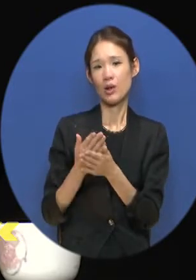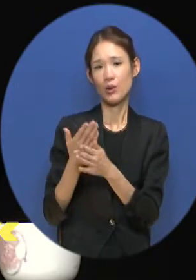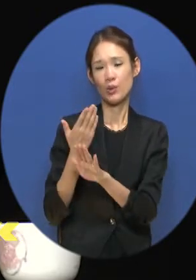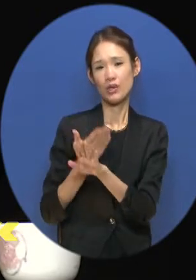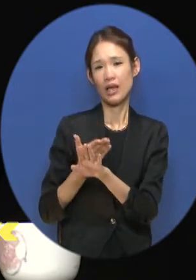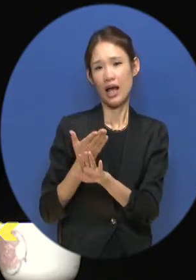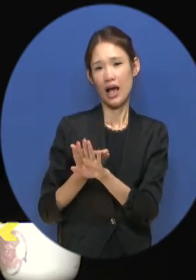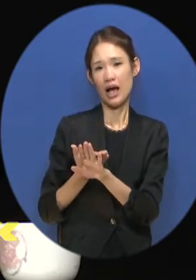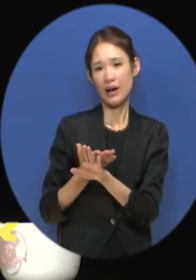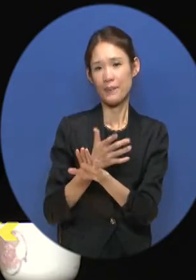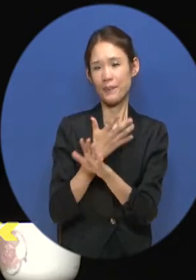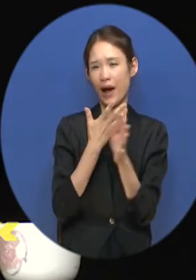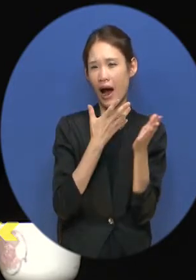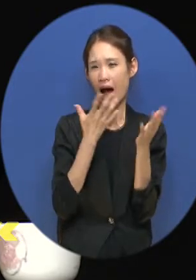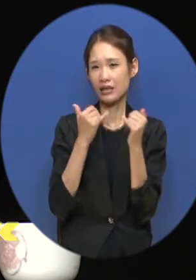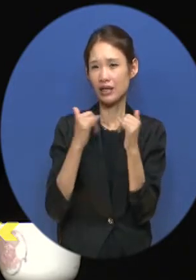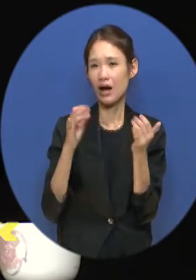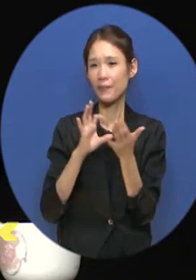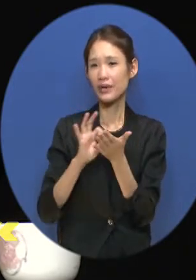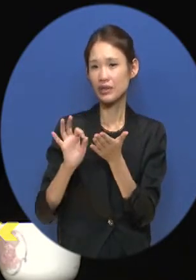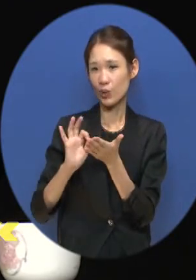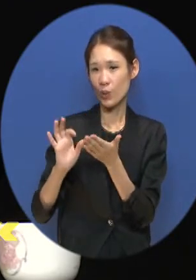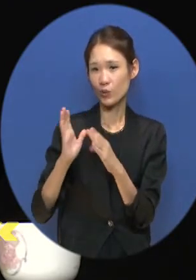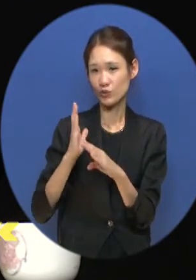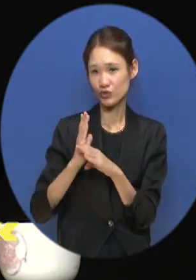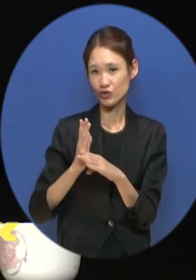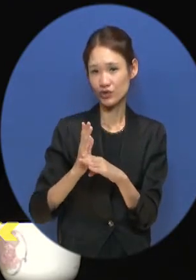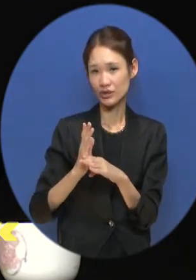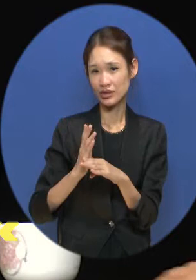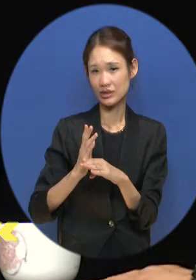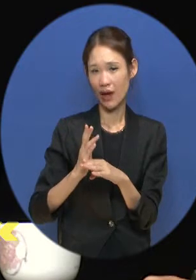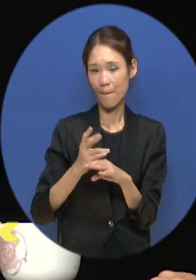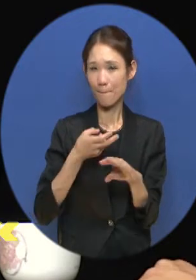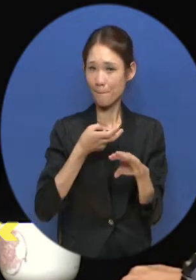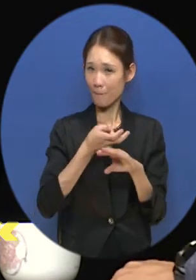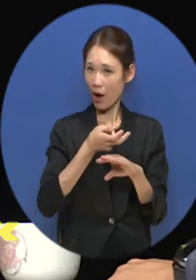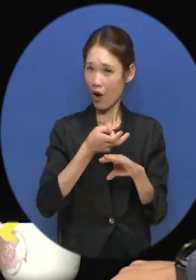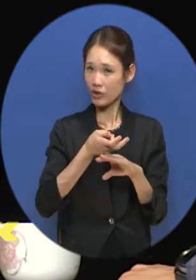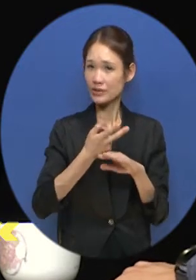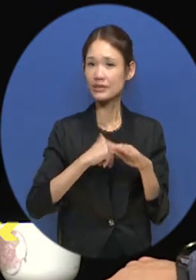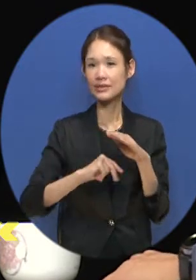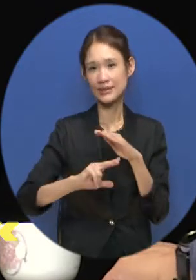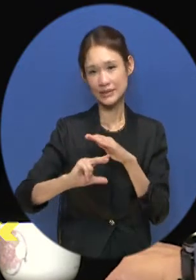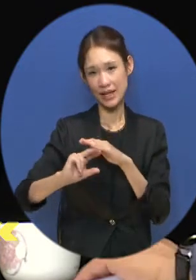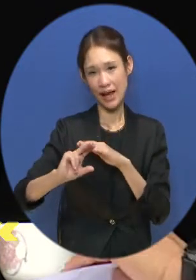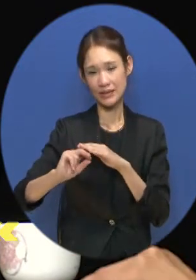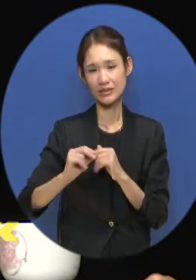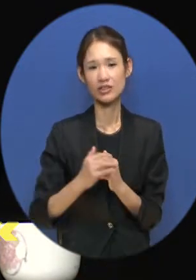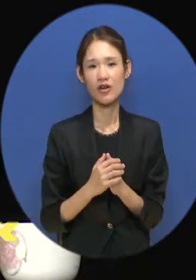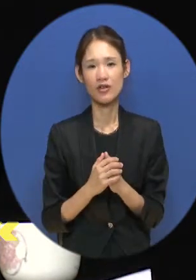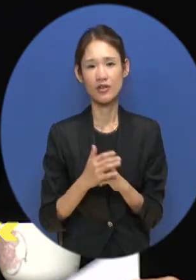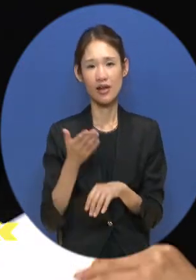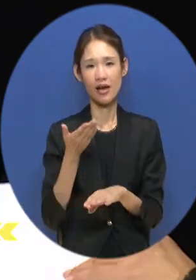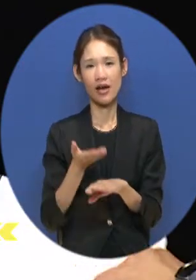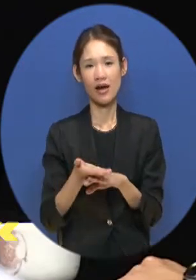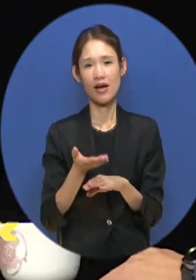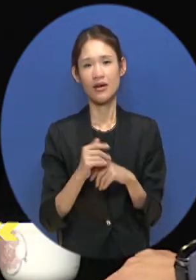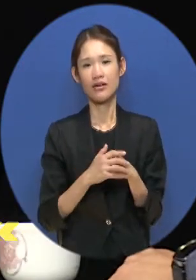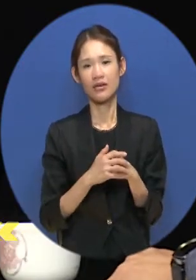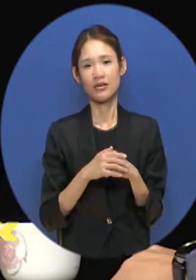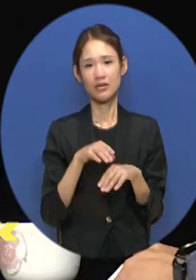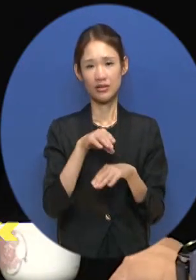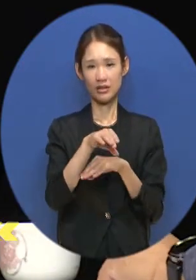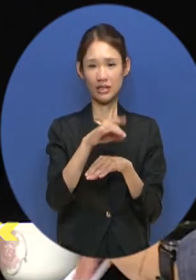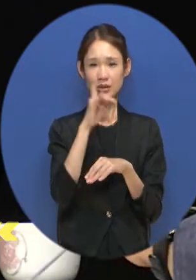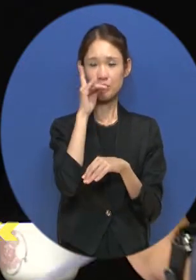일반 많은 사람들이 이용하는 이제 대중교통의 어떤 버스라든가 다른 그